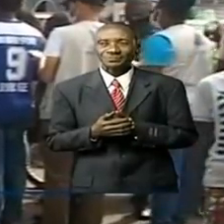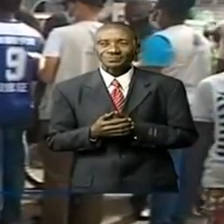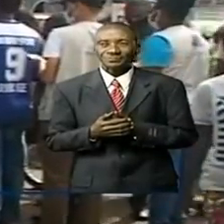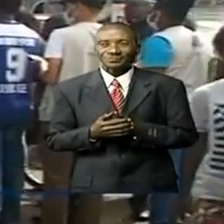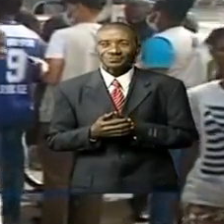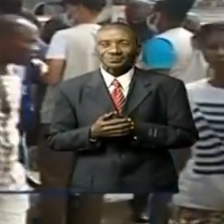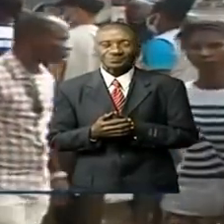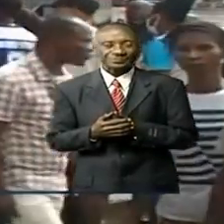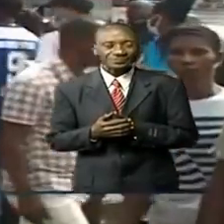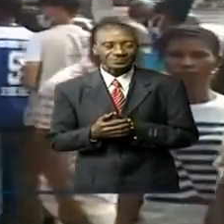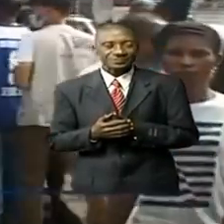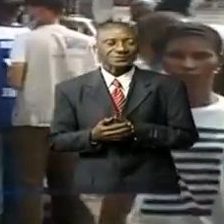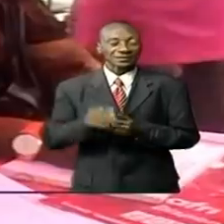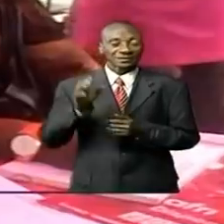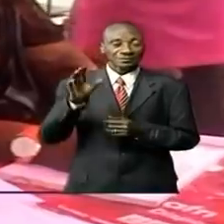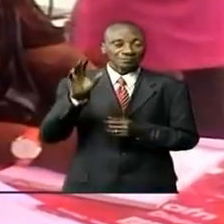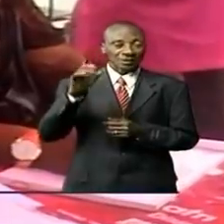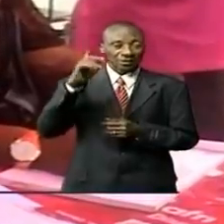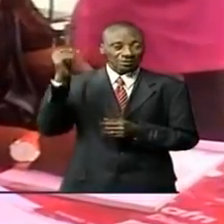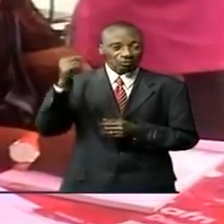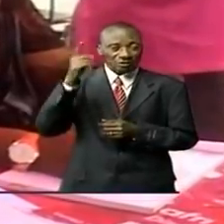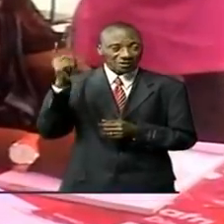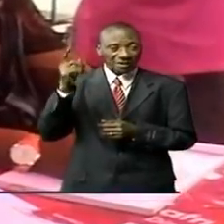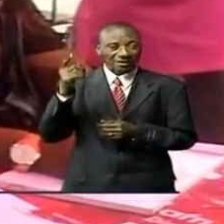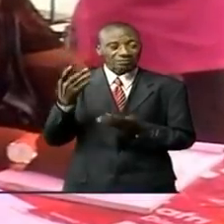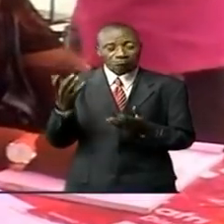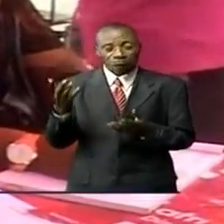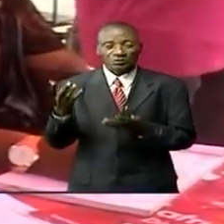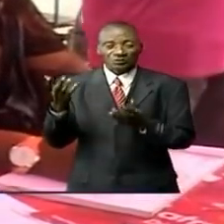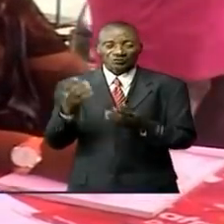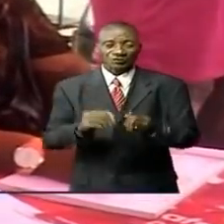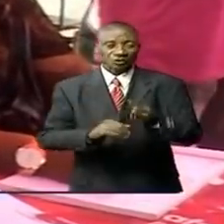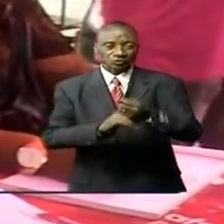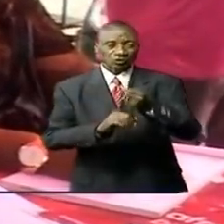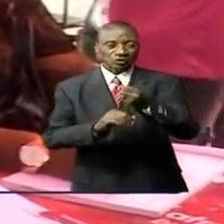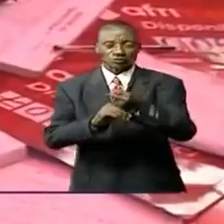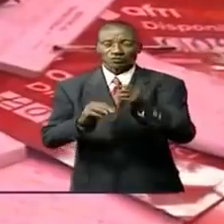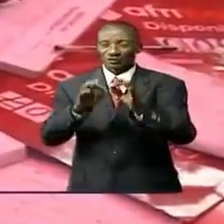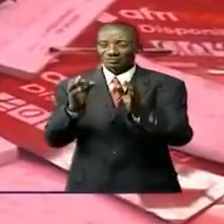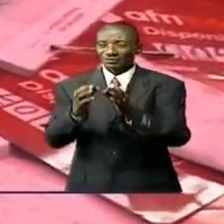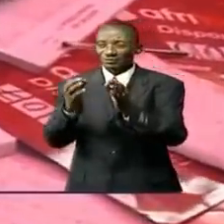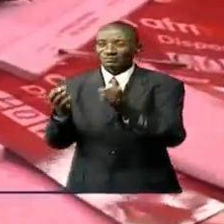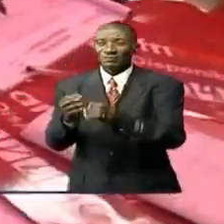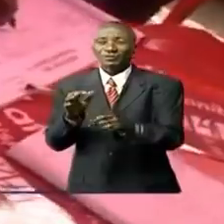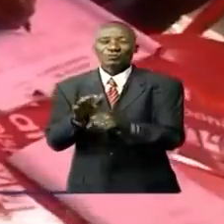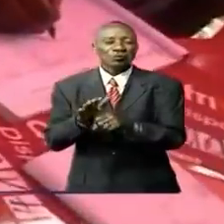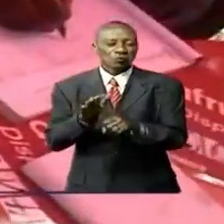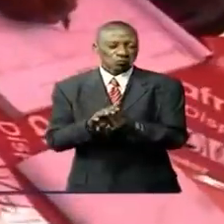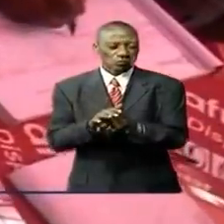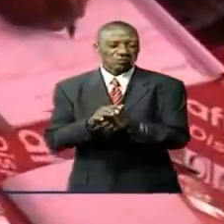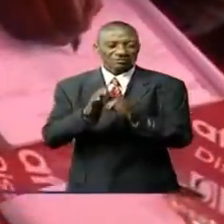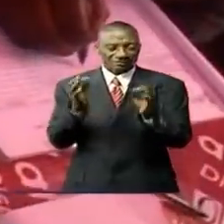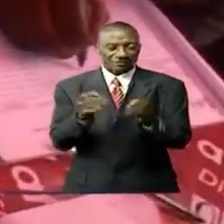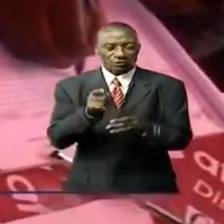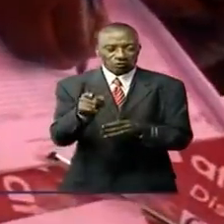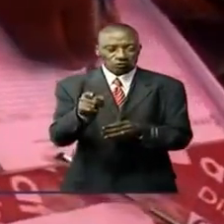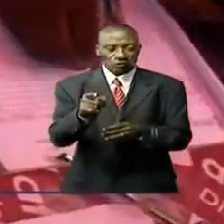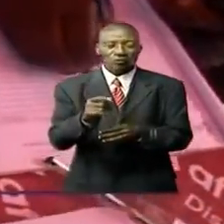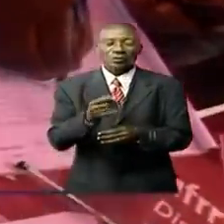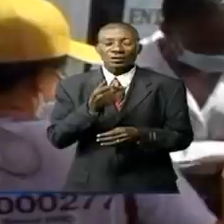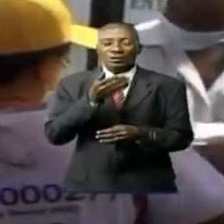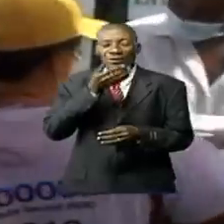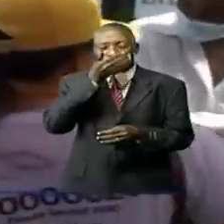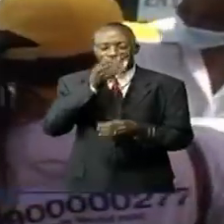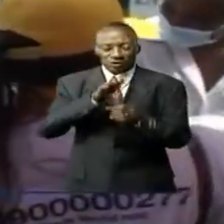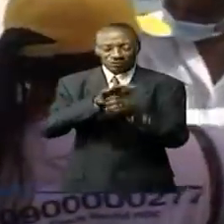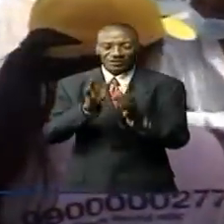nécessaires auprès de la Banque mondiale pour soutenir les ménages pauvres et vulnérables affectés par la COVID-19. Il a bien obtenu ce